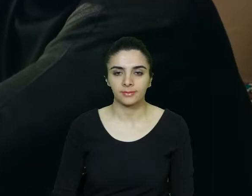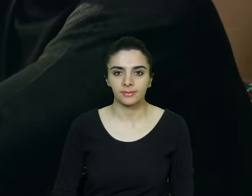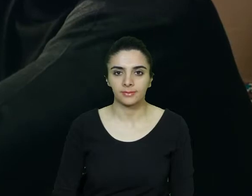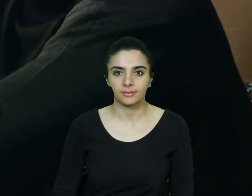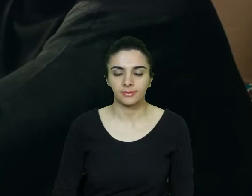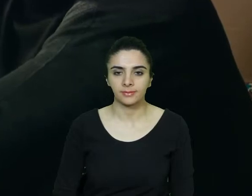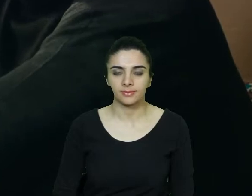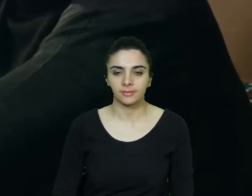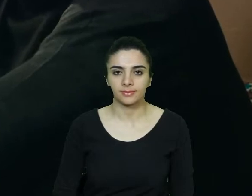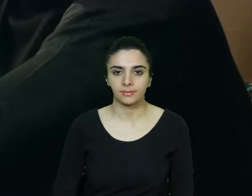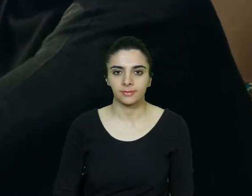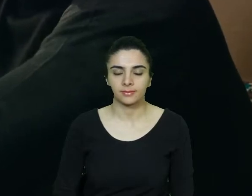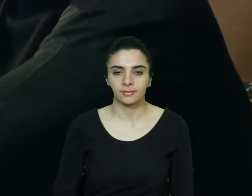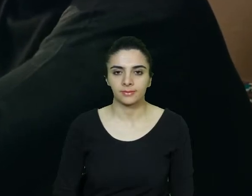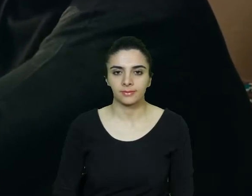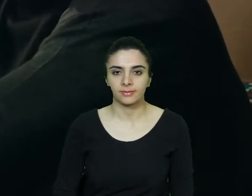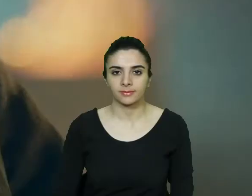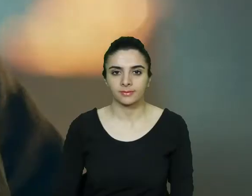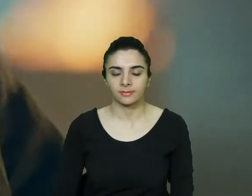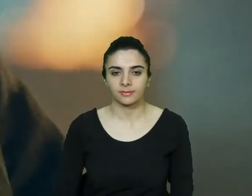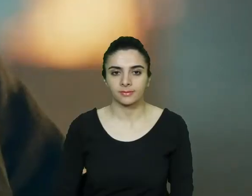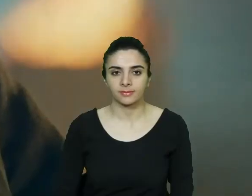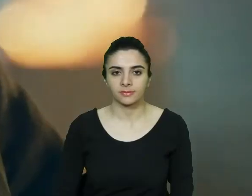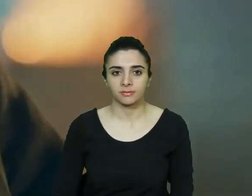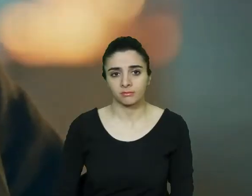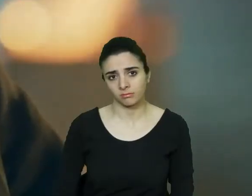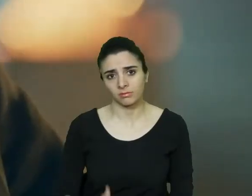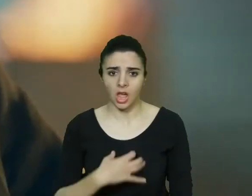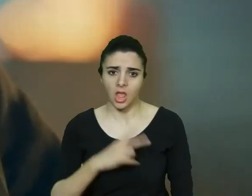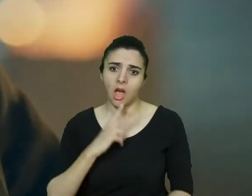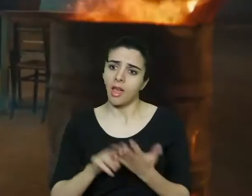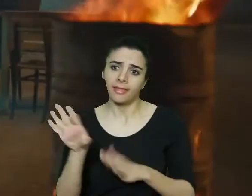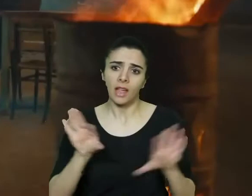derin düşüncelerde, kararsız. Depo. Tercihinizi yapın.